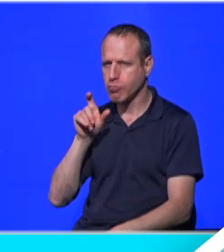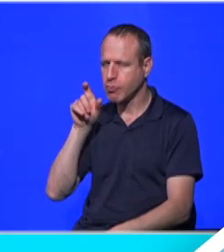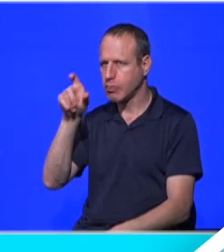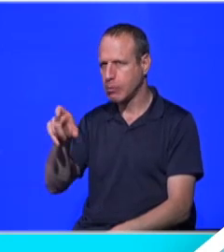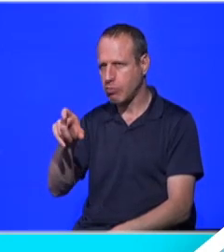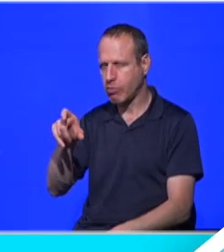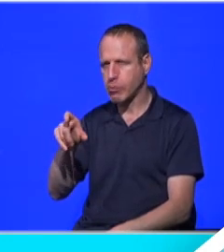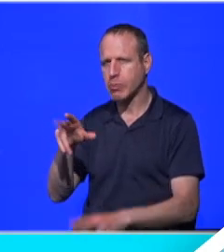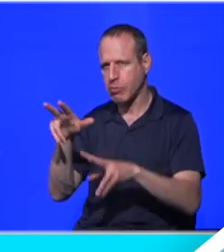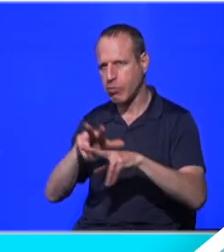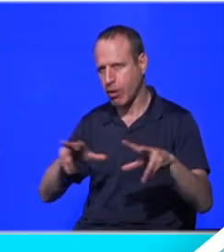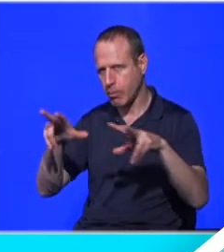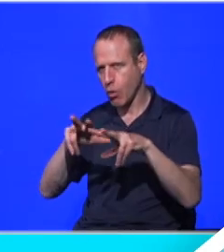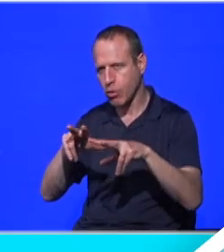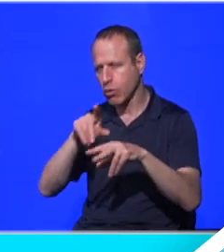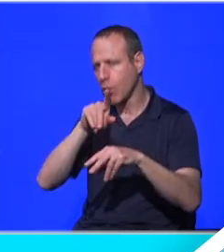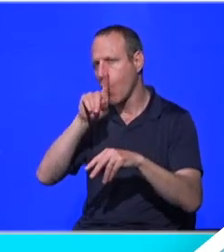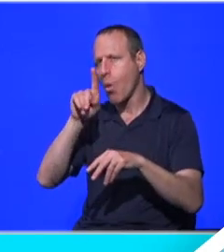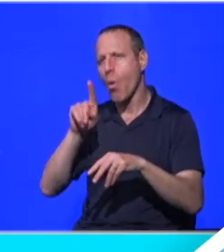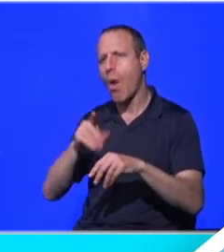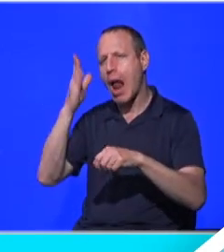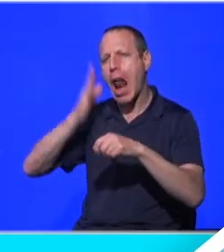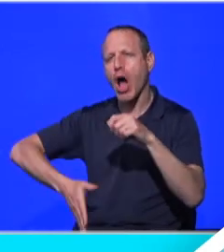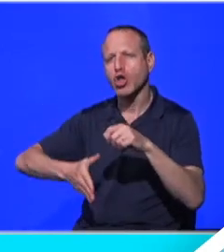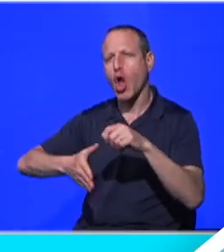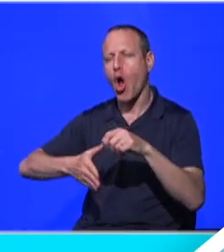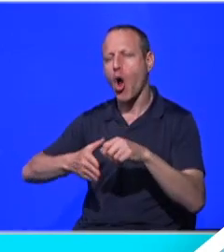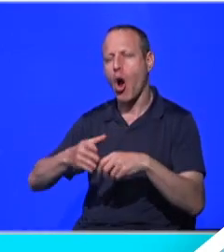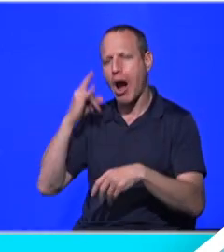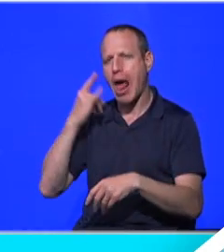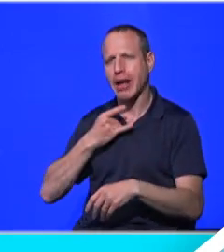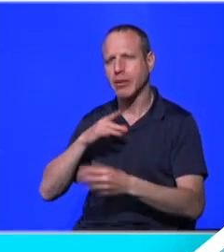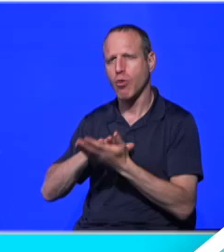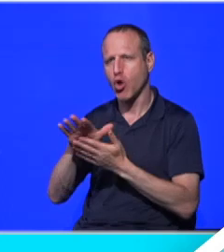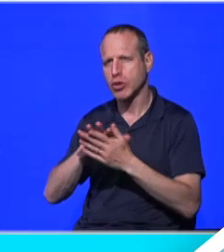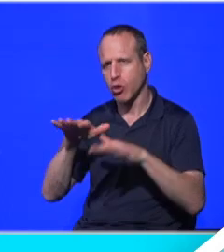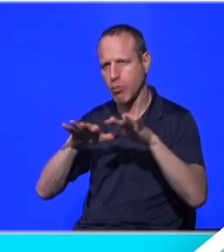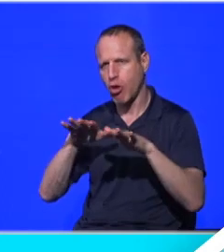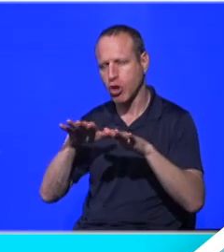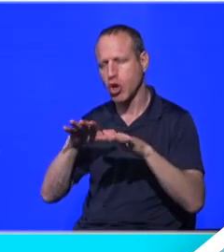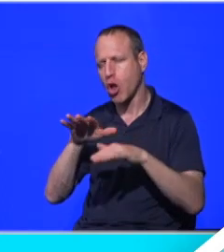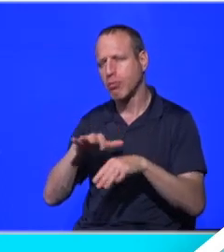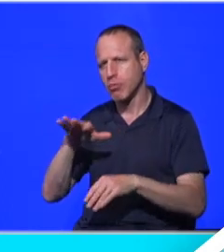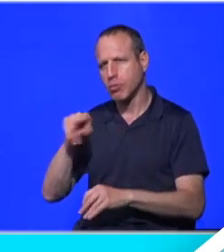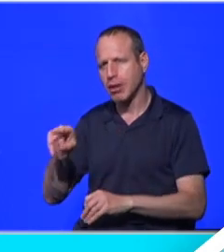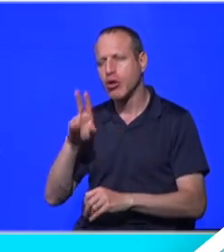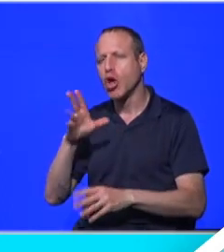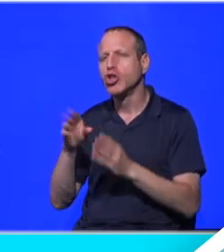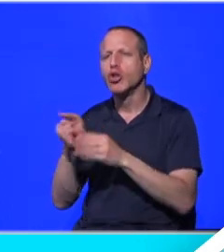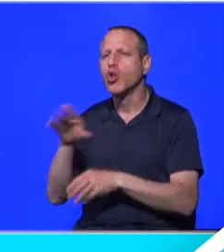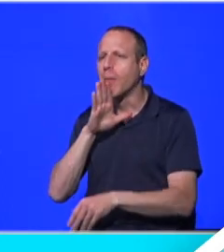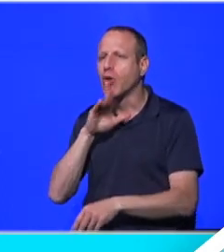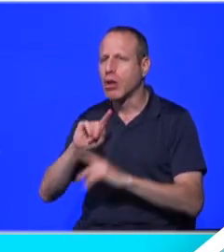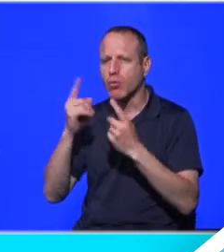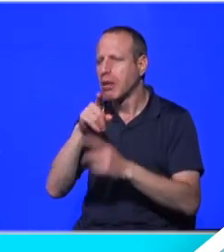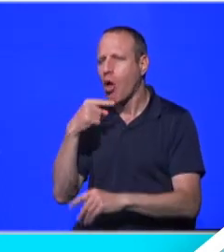שמתחייב מבחינה ציבורית אולי לחתוך לחרדים את ההוצאות הממשלתיות בתחום הזה, אבל יש איתו בעיות אחרות, מה אתה אומר על